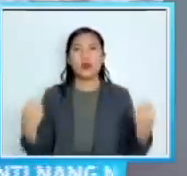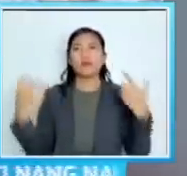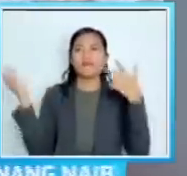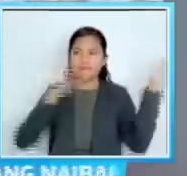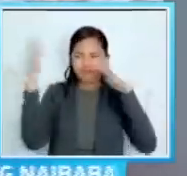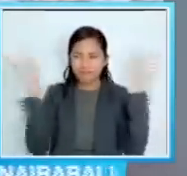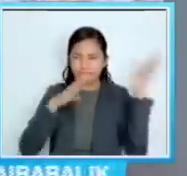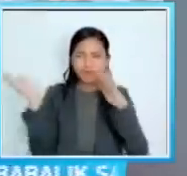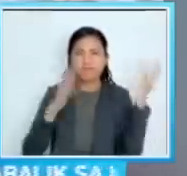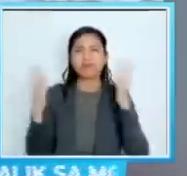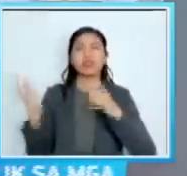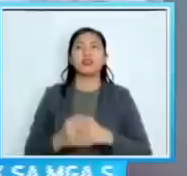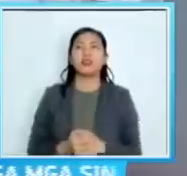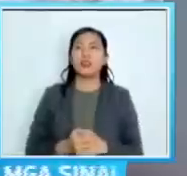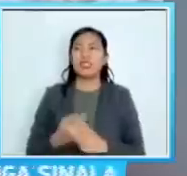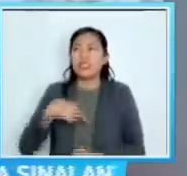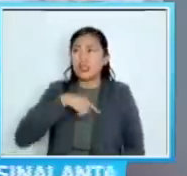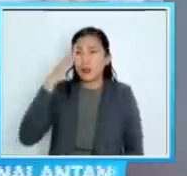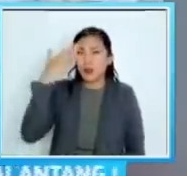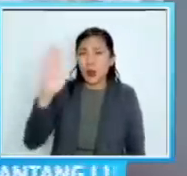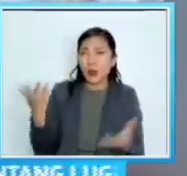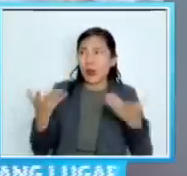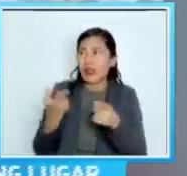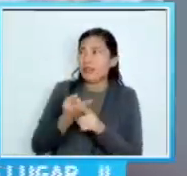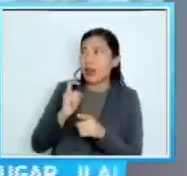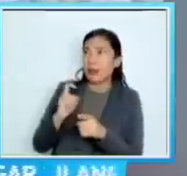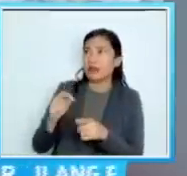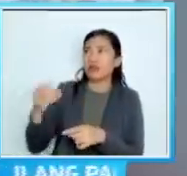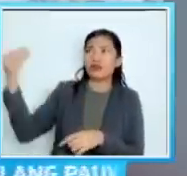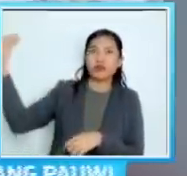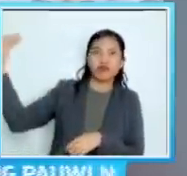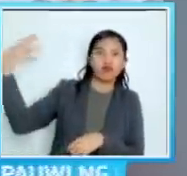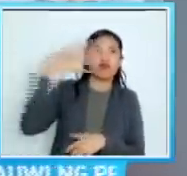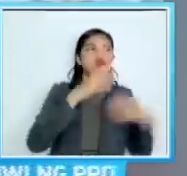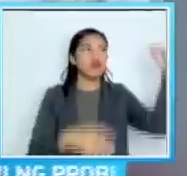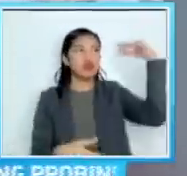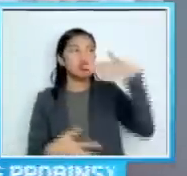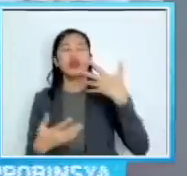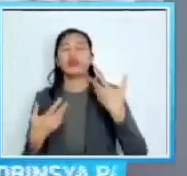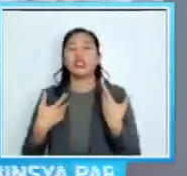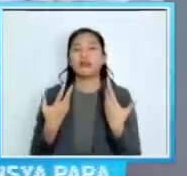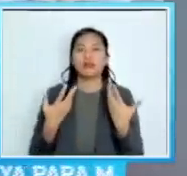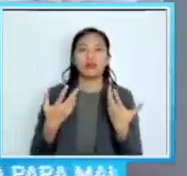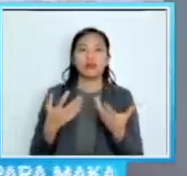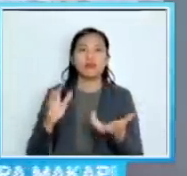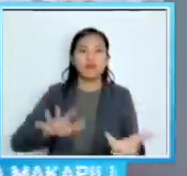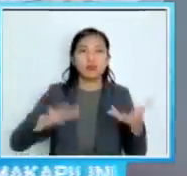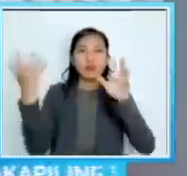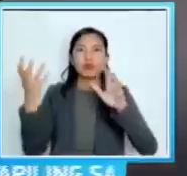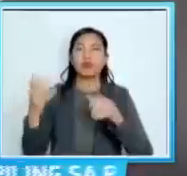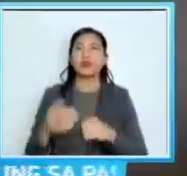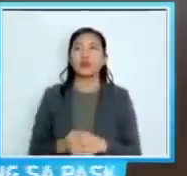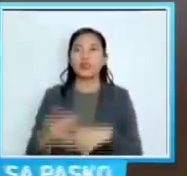Hindi namin malaman kung saan ang gagaling na direksyon yung hangin na tumatama at umuugong,